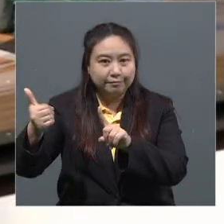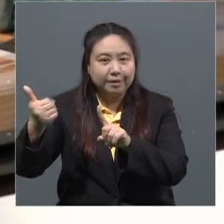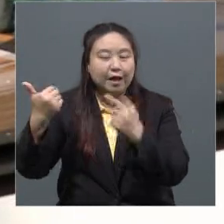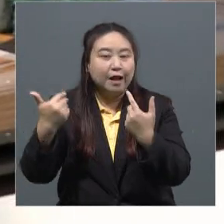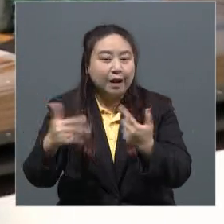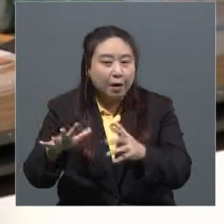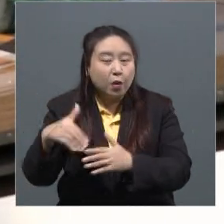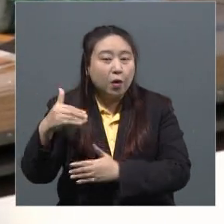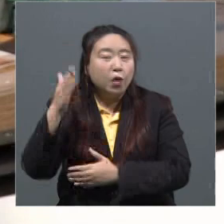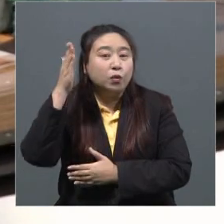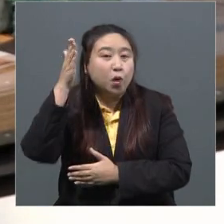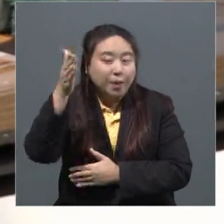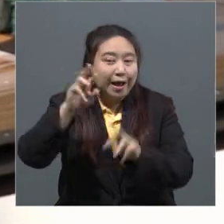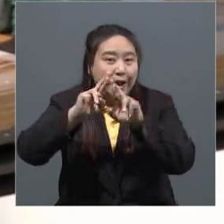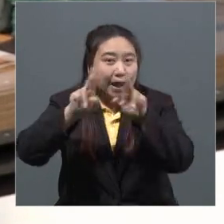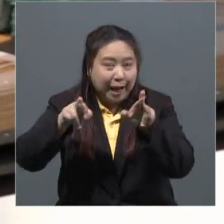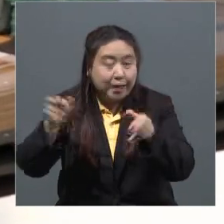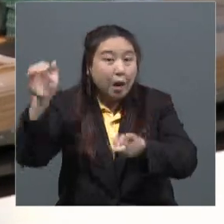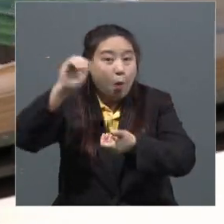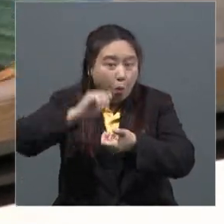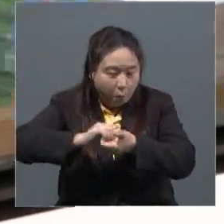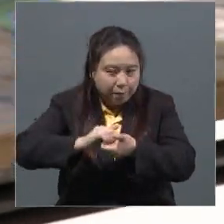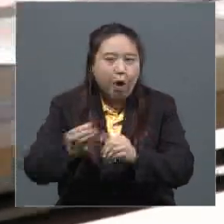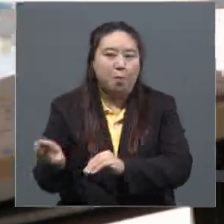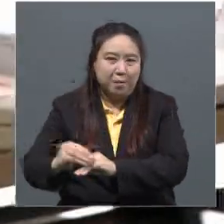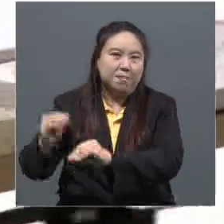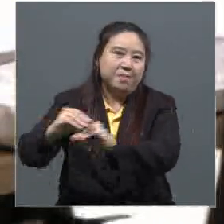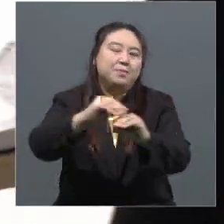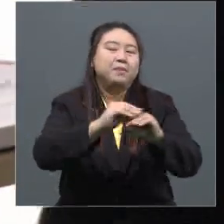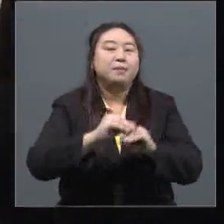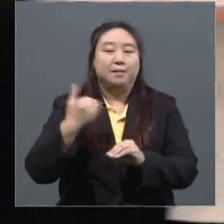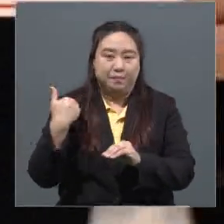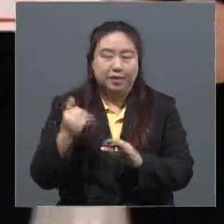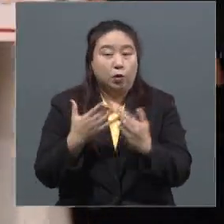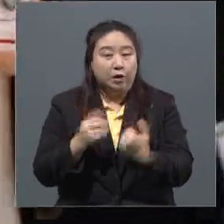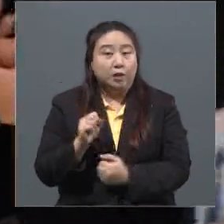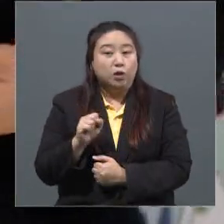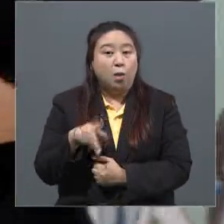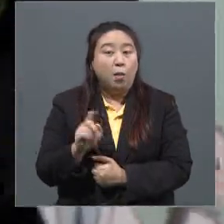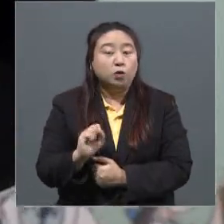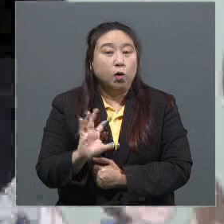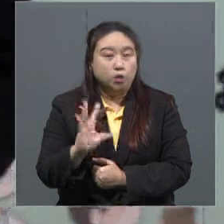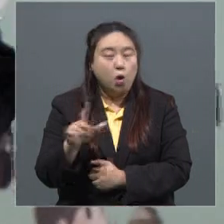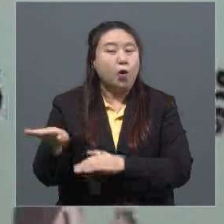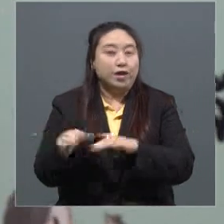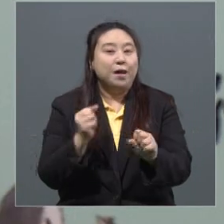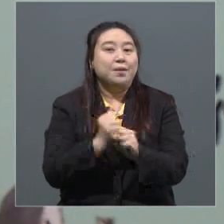การขยายร้านที่เข้าร่วมเนี่ยเพิ่มเติมโดยทางสปสช.นะคะก็เตรียมดำเนินการภายในงบประมาณปี